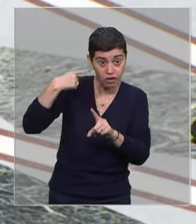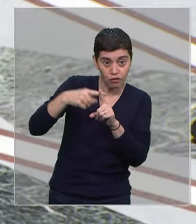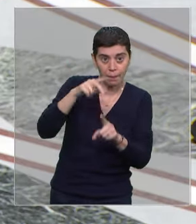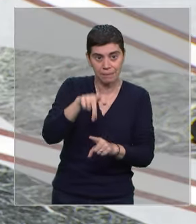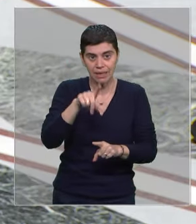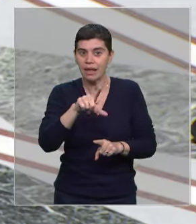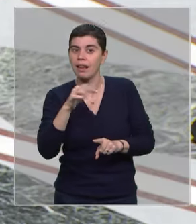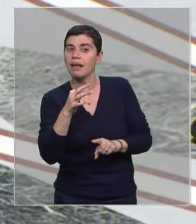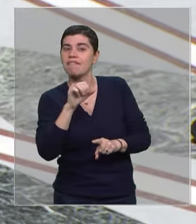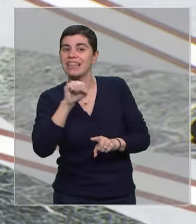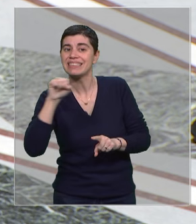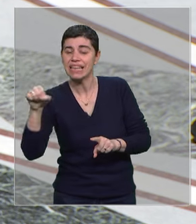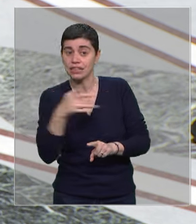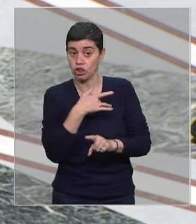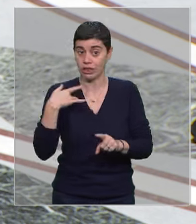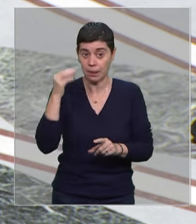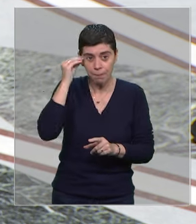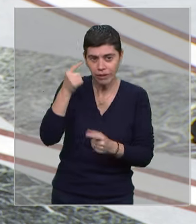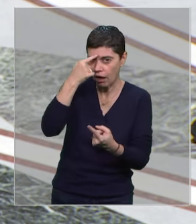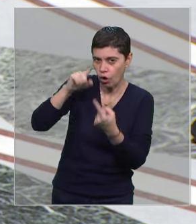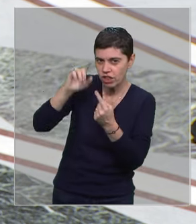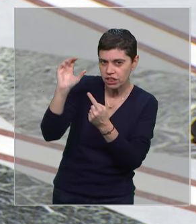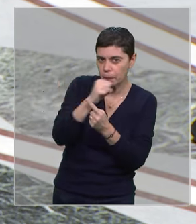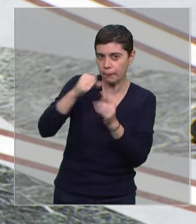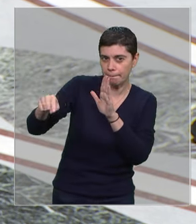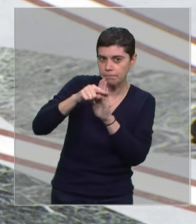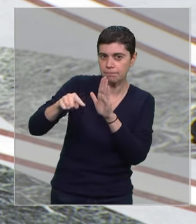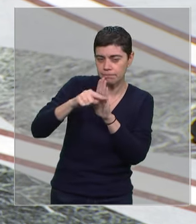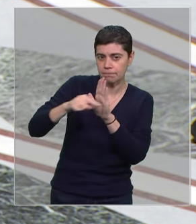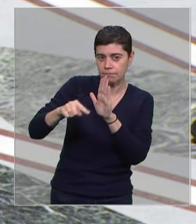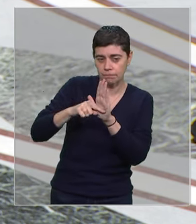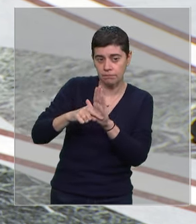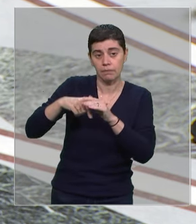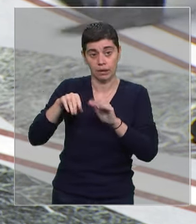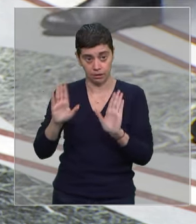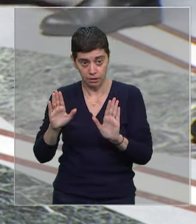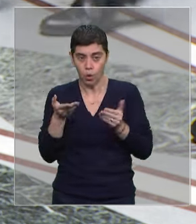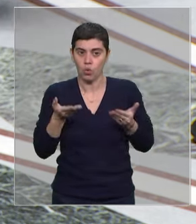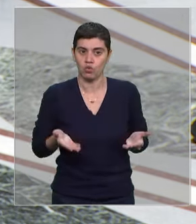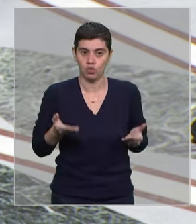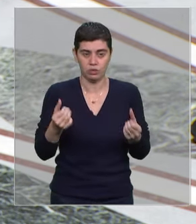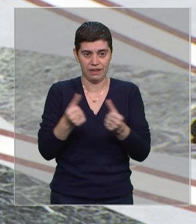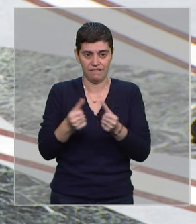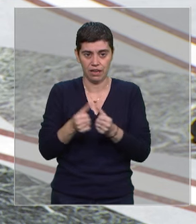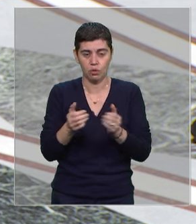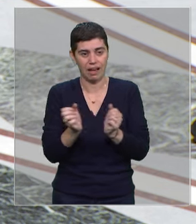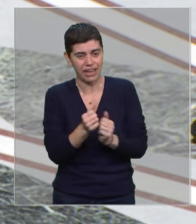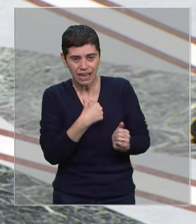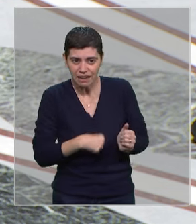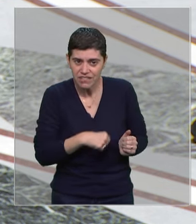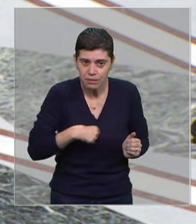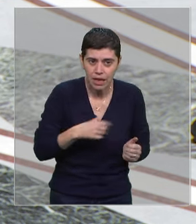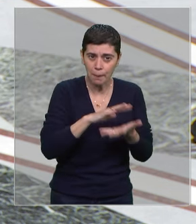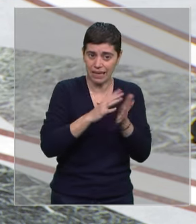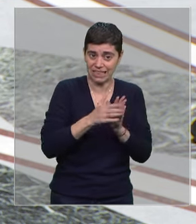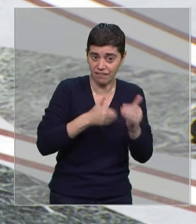plus les enjeux de santé mentale. Mais aujourd'hui, nous sommes en train de reconstituer par les infirmiers en pratique avancée en